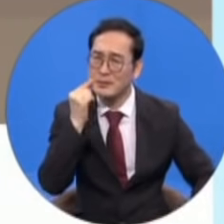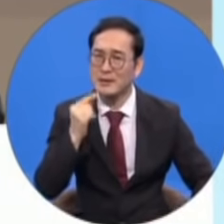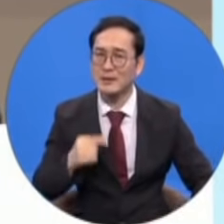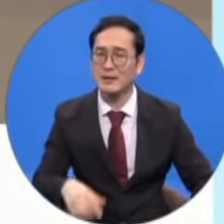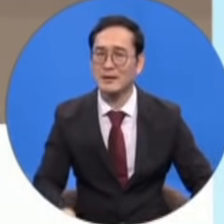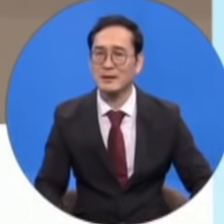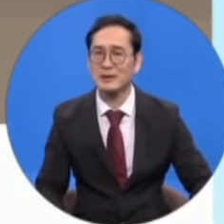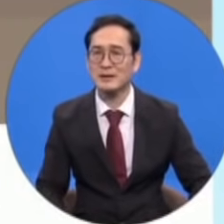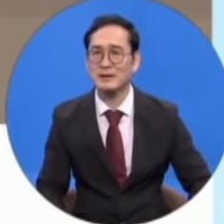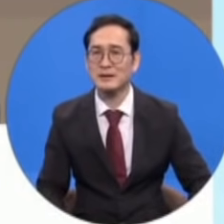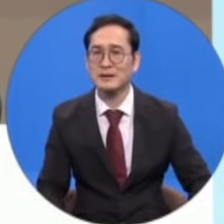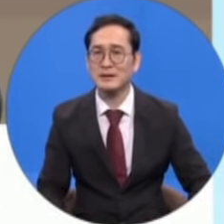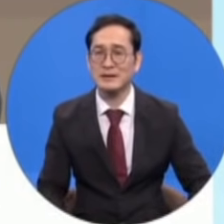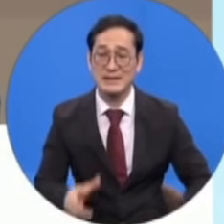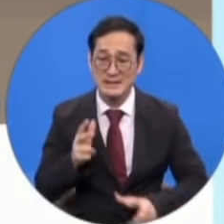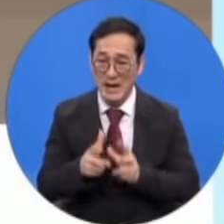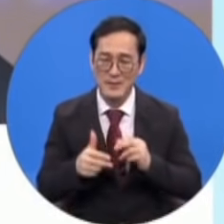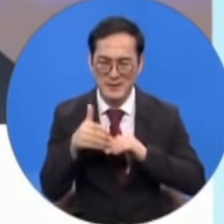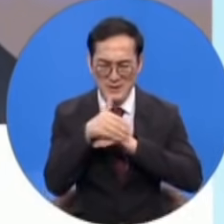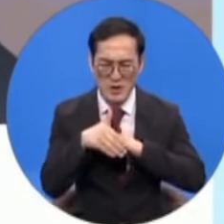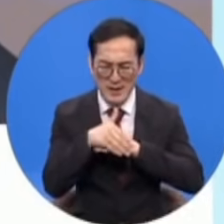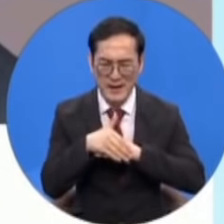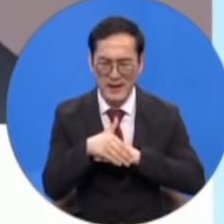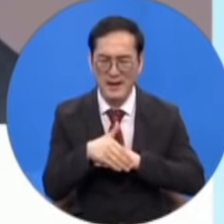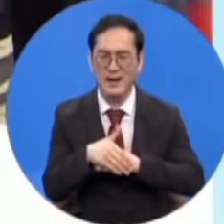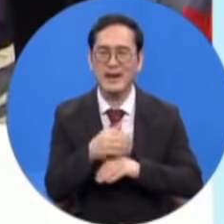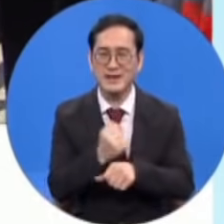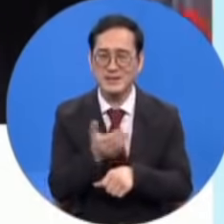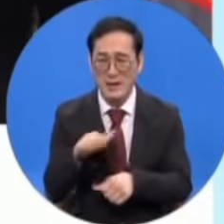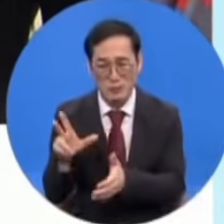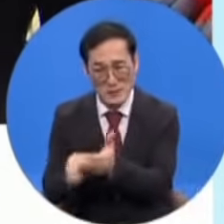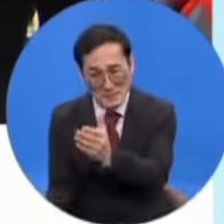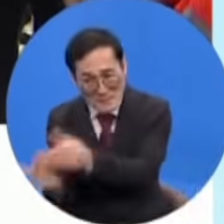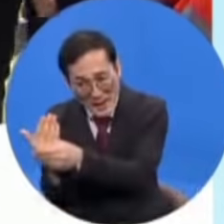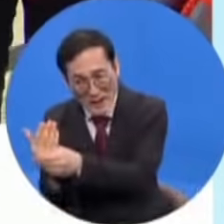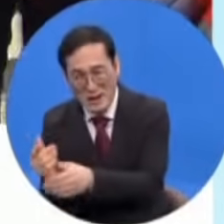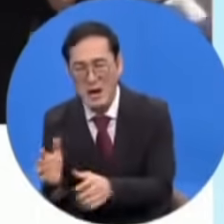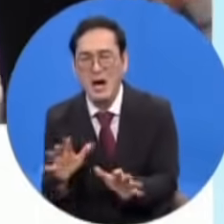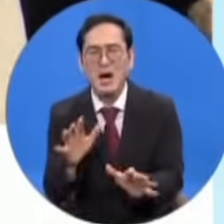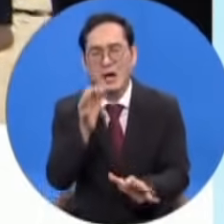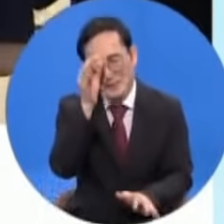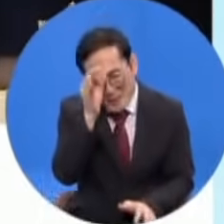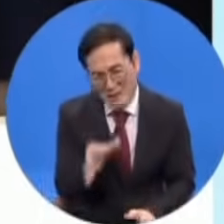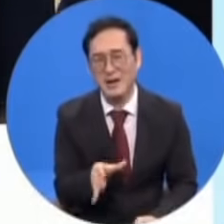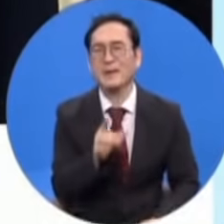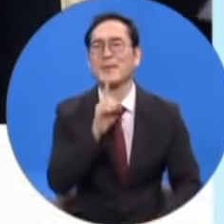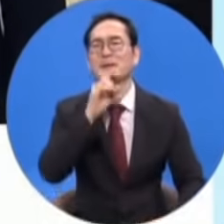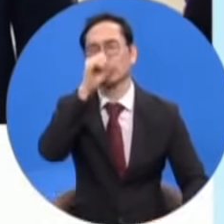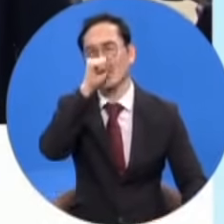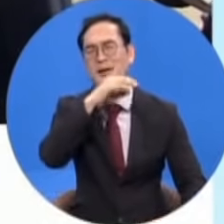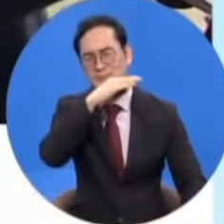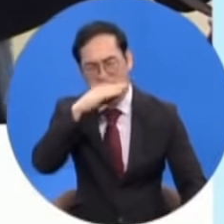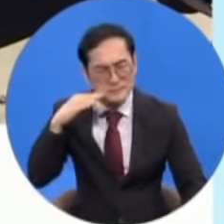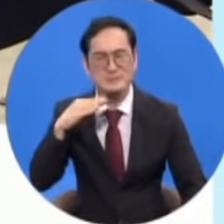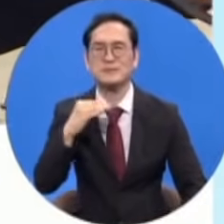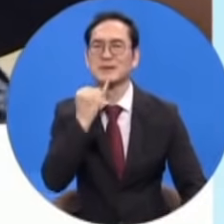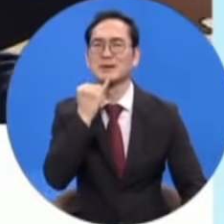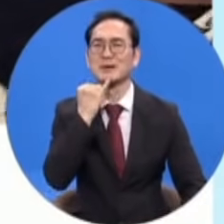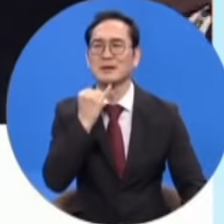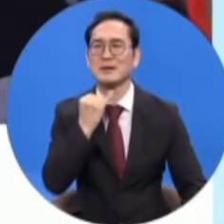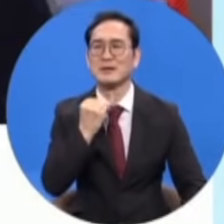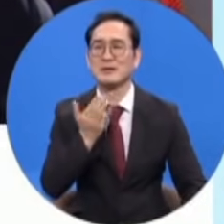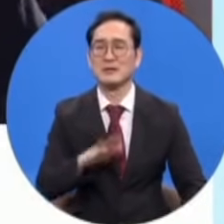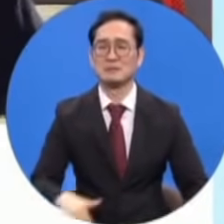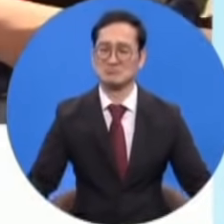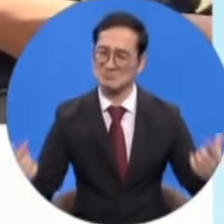사업 자체 설계는 이렇게 했지만 이런 문제가 발생했다는 부분에 대해서는 내가 미숙했다 아가 하면 넘어갈 일인데